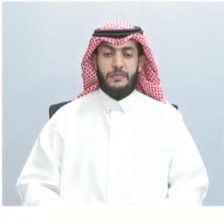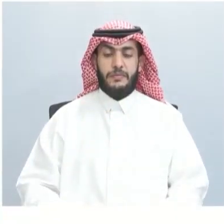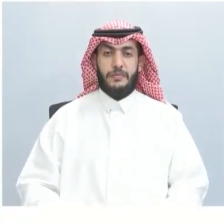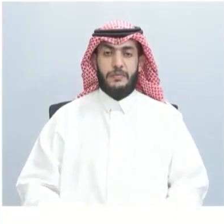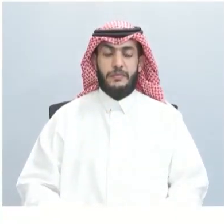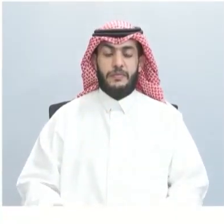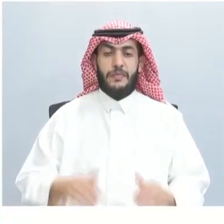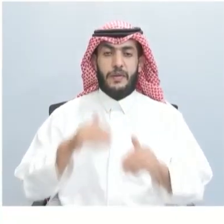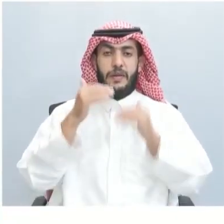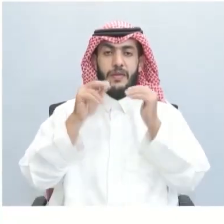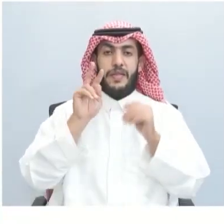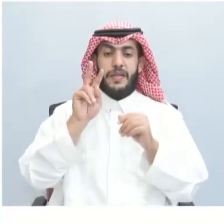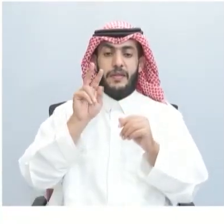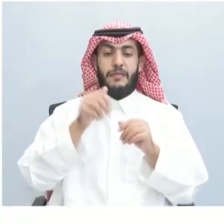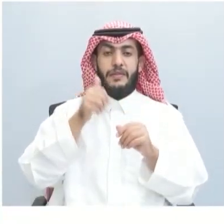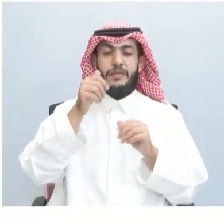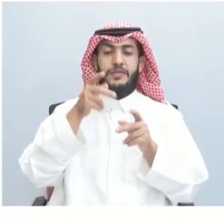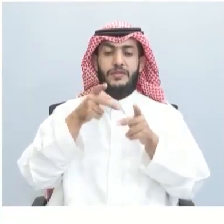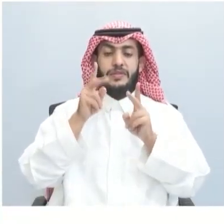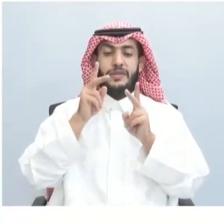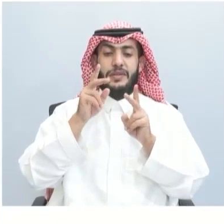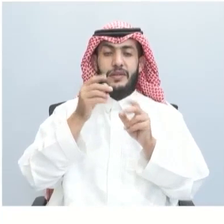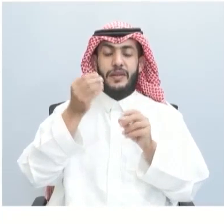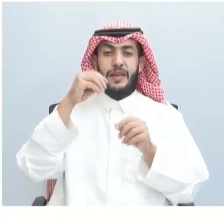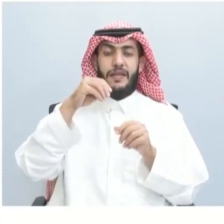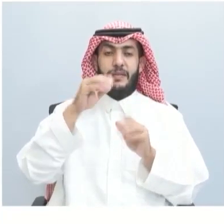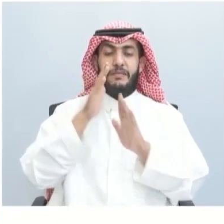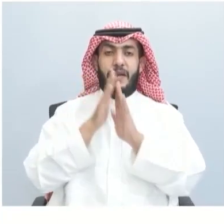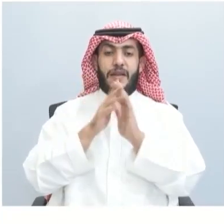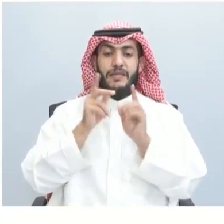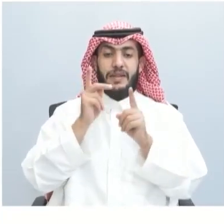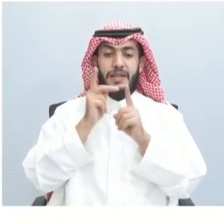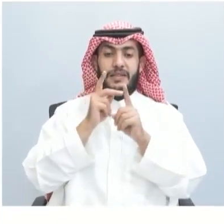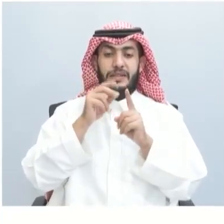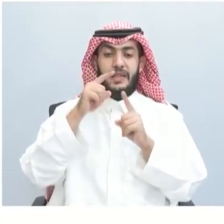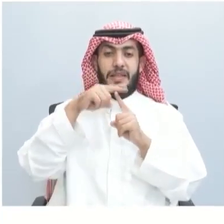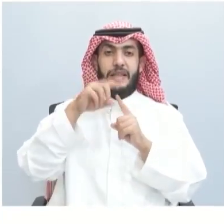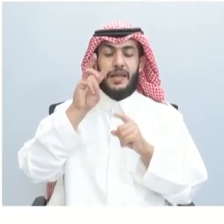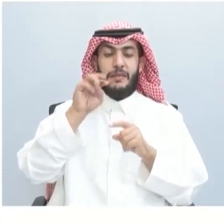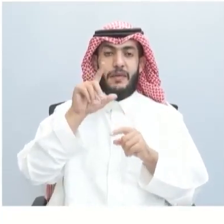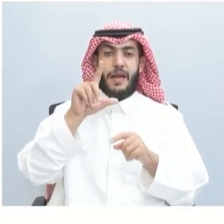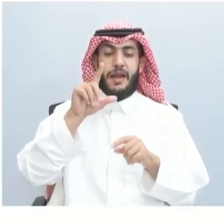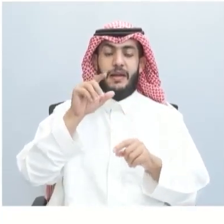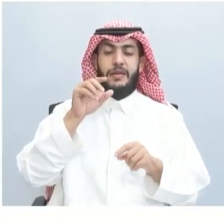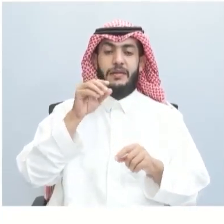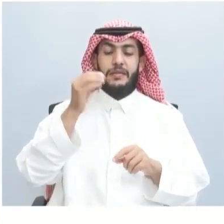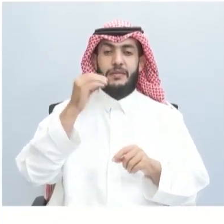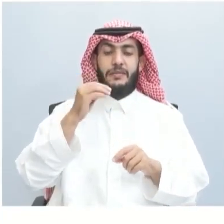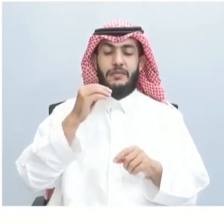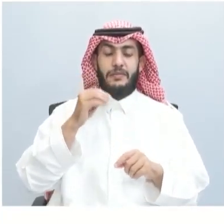الخطوه الثانيه قمنا بانشاء او اضافه في ملف الاتش تي ام ال قمنا بربط ملف الجافا